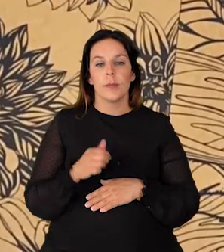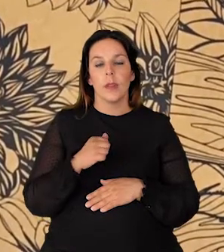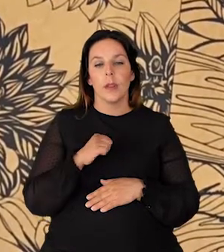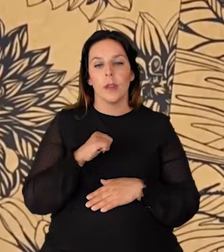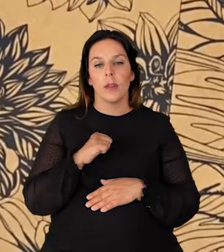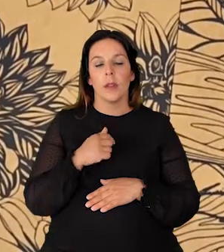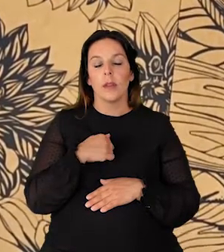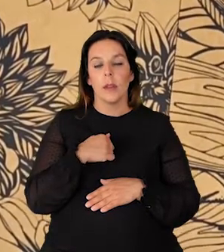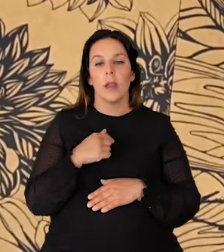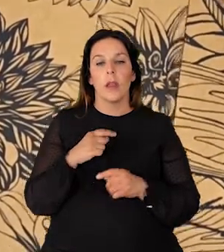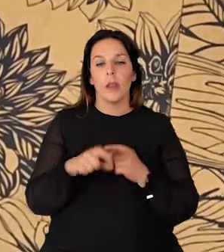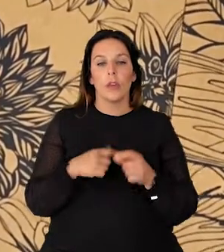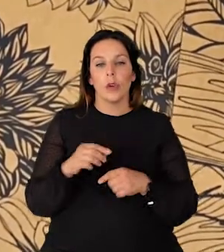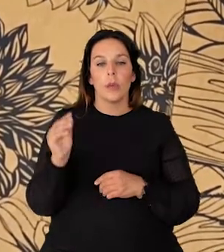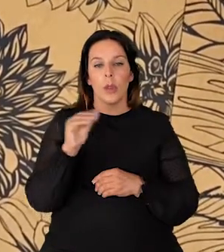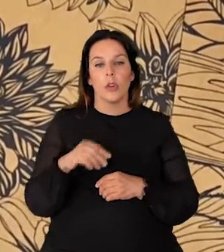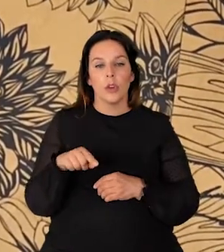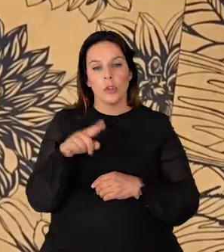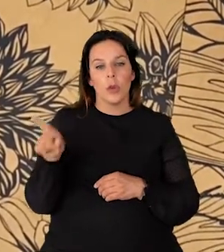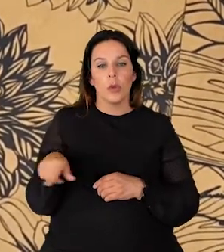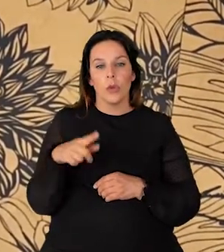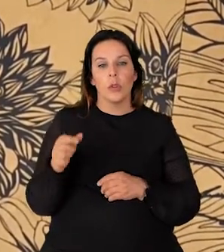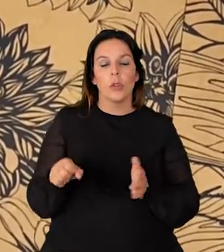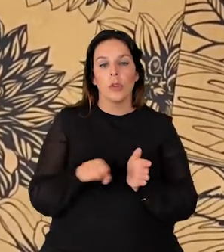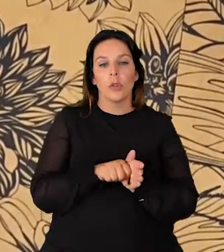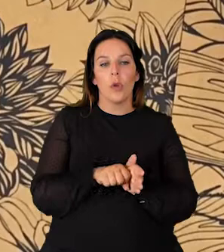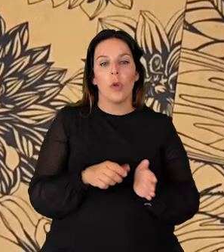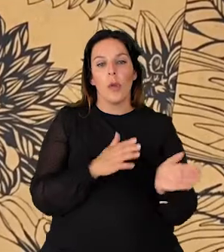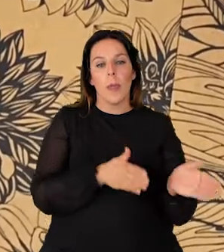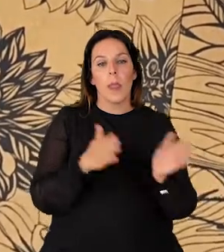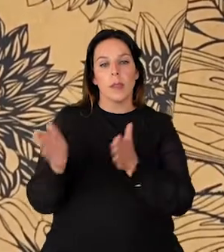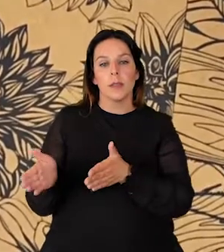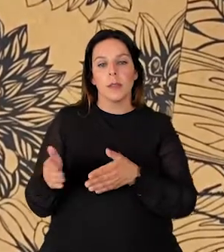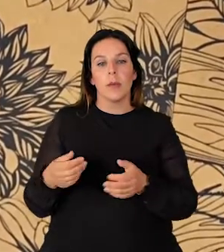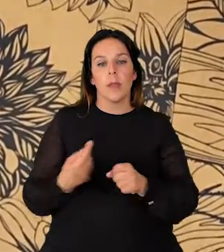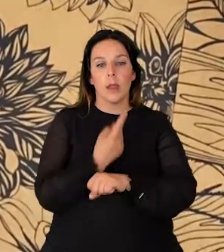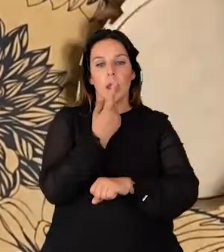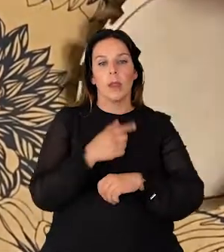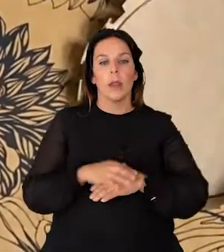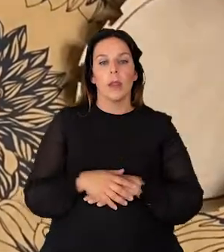Ja sobie jeszcze przygotuję kółeczka do kolejnej rakiety.